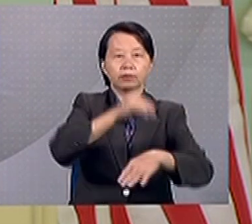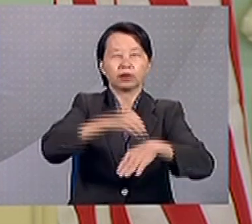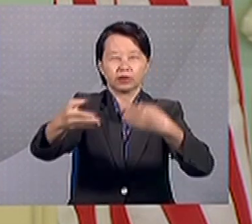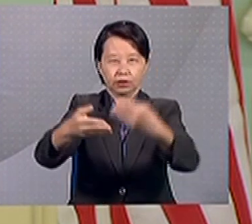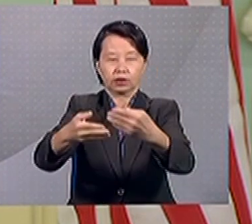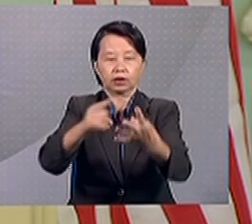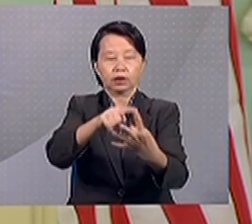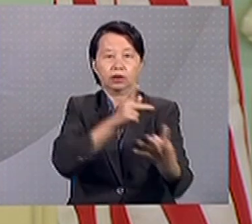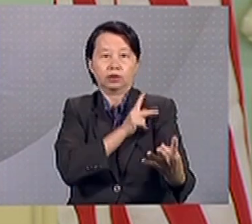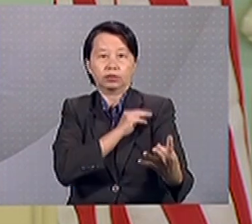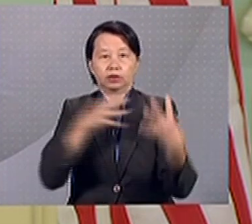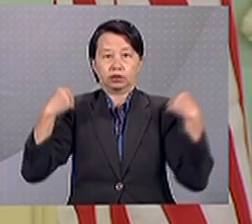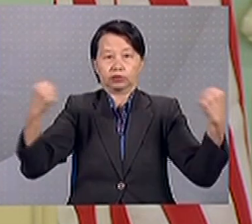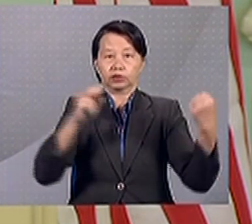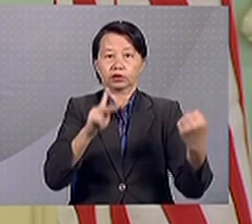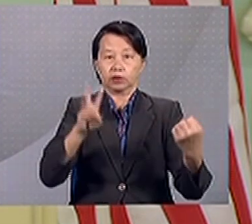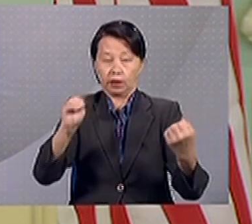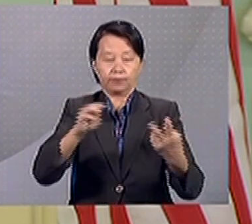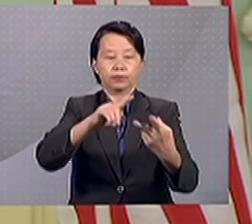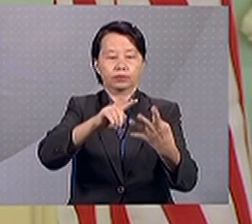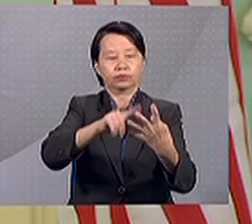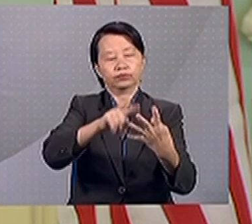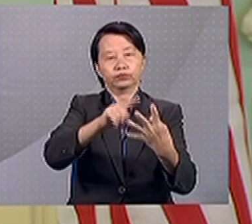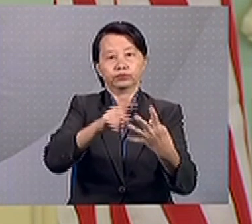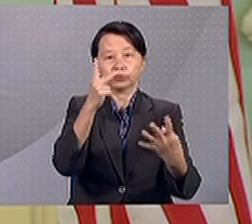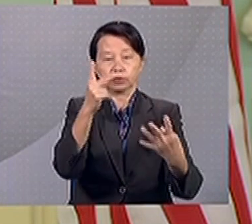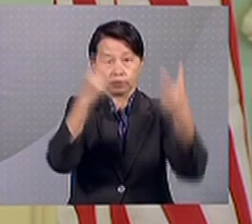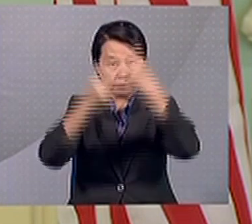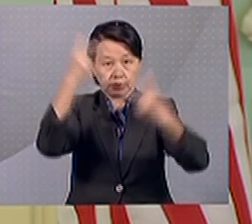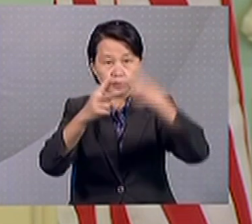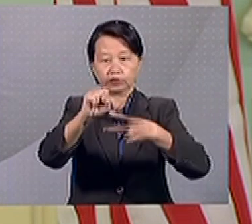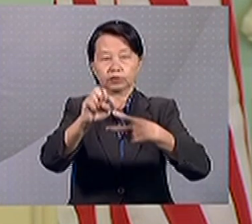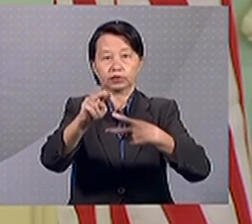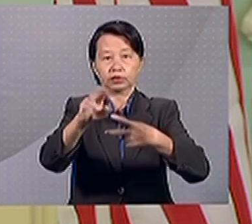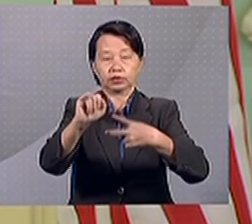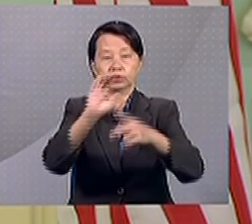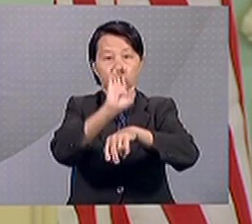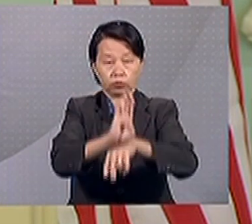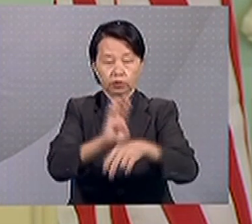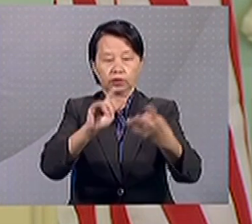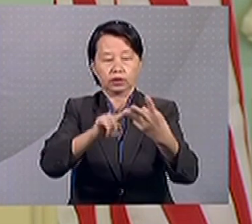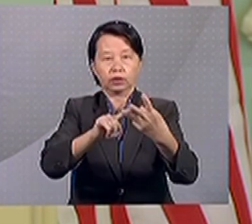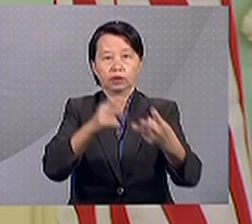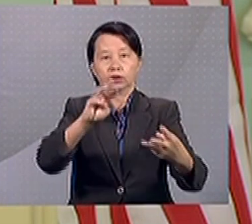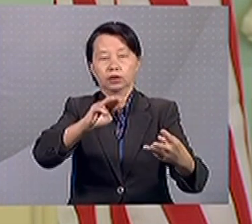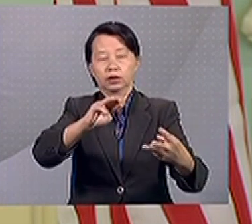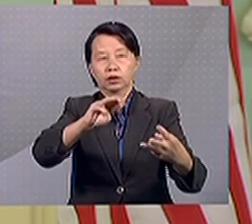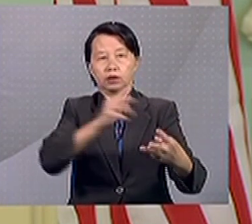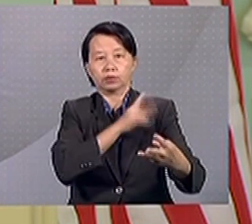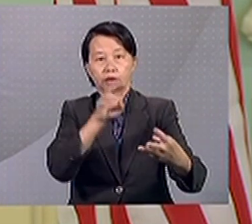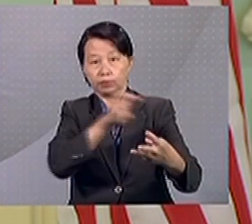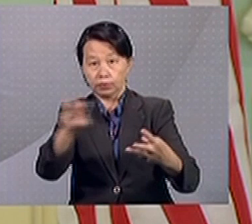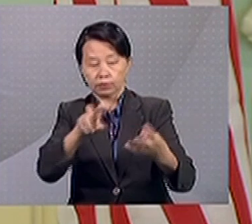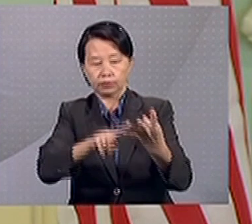iaitu Kementerian Kesihatan Malaysia, Kementerian Pelancongan Seni dan Budaya, Kementerian Pengangkutan Malaysia dan